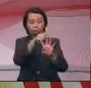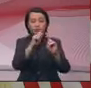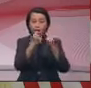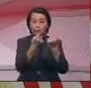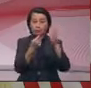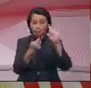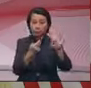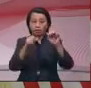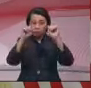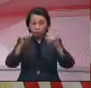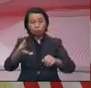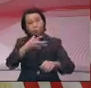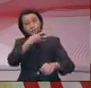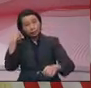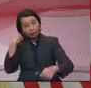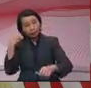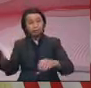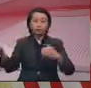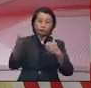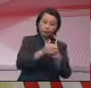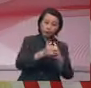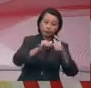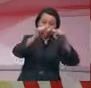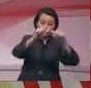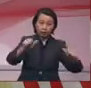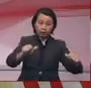dibenarkan pulang ke asrama